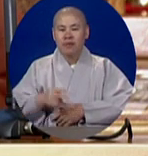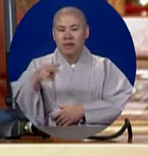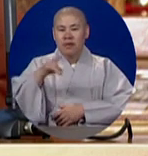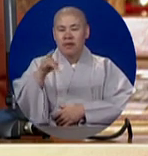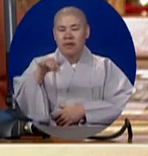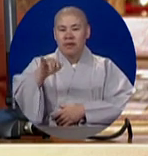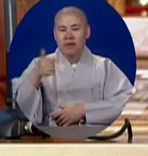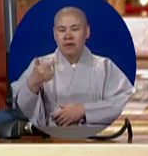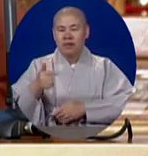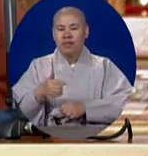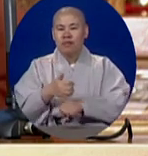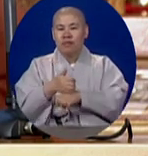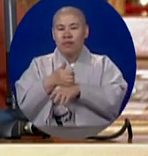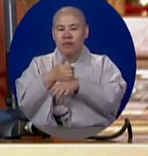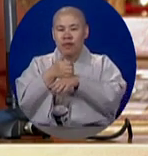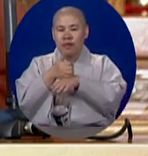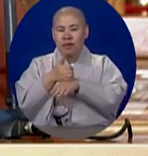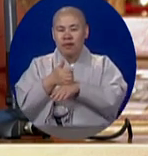세친보살이